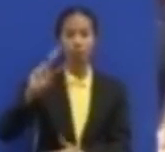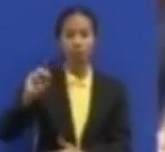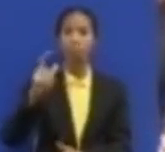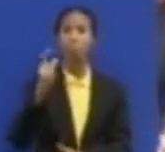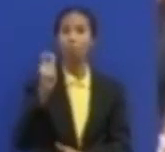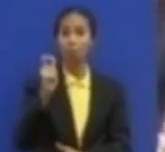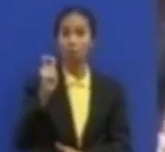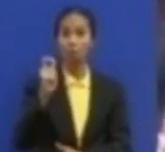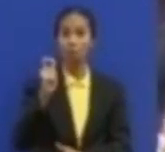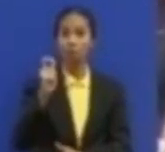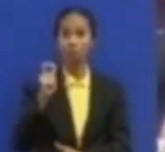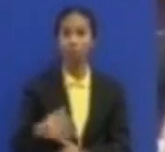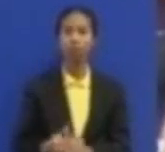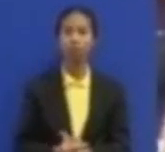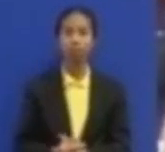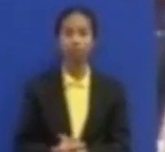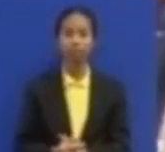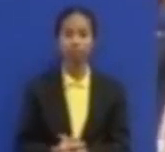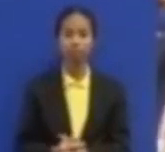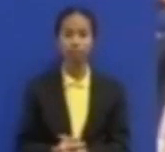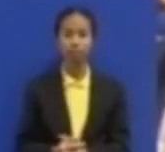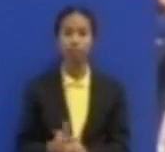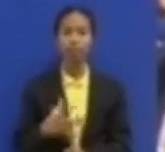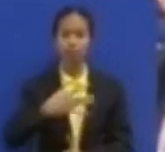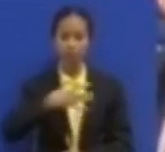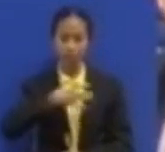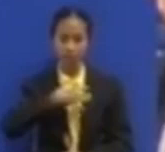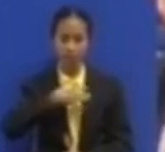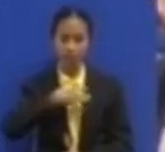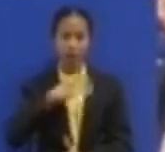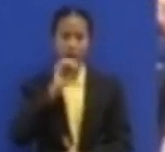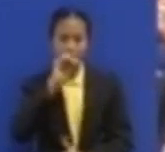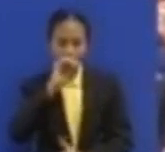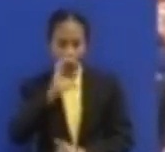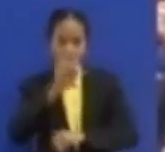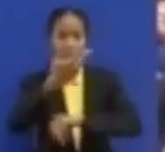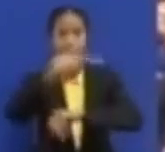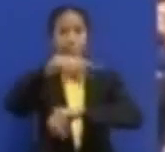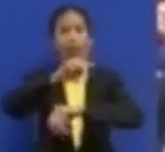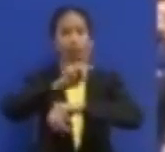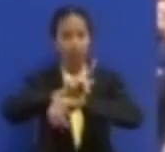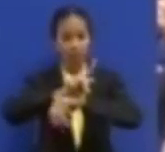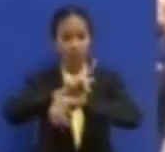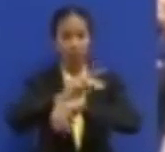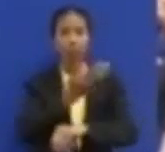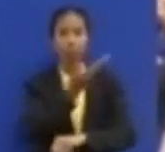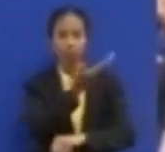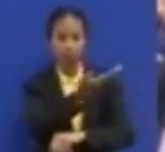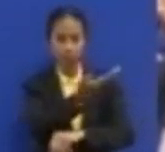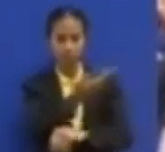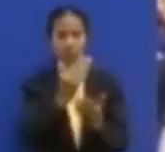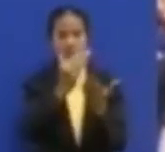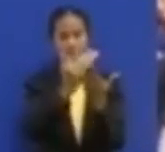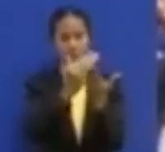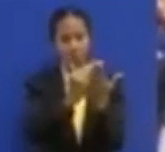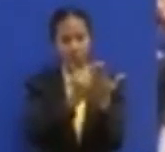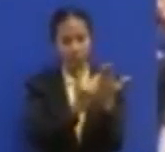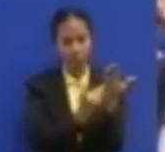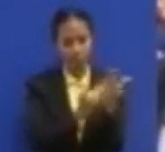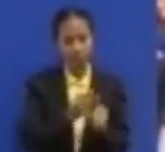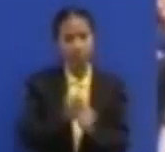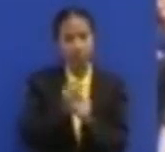ชาชาติอยากจะเรียนต่อท่านประธานว่าท่านประธานได้ดำเนินการถูกแล้วในการ